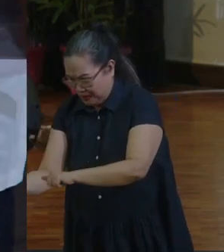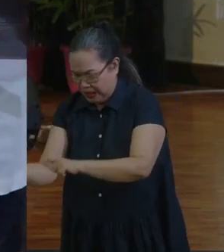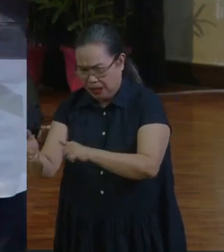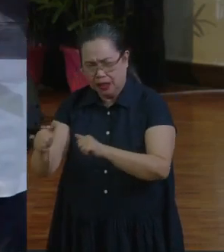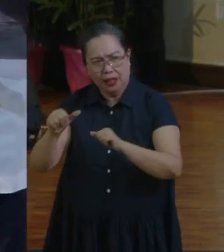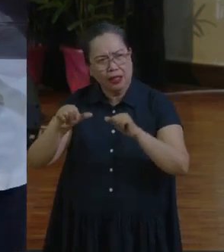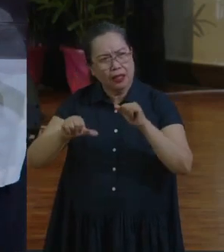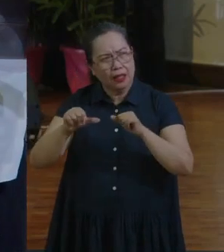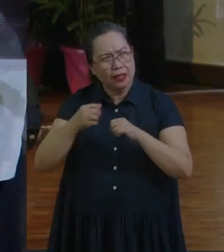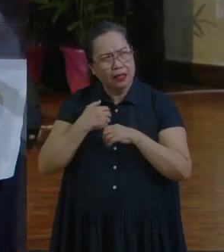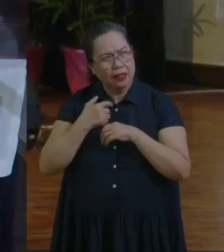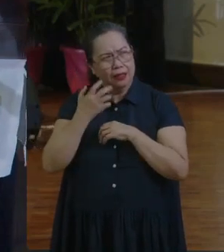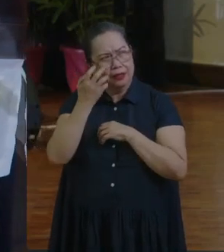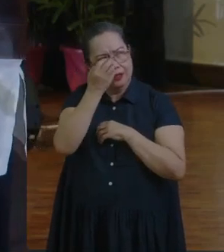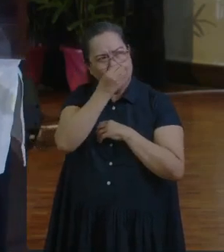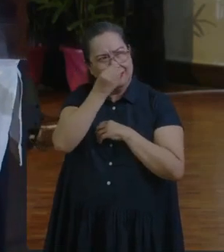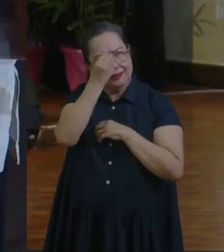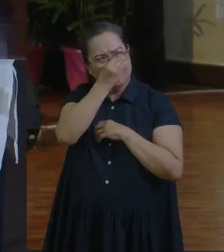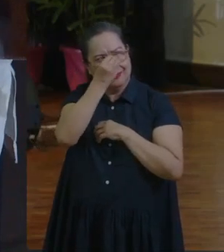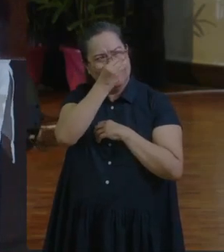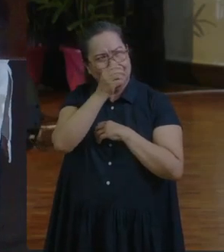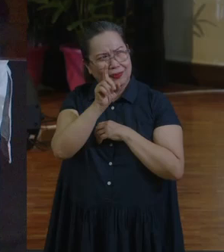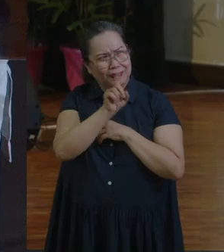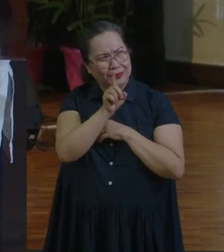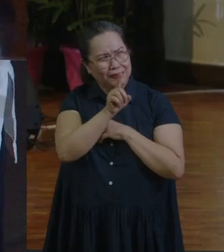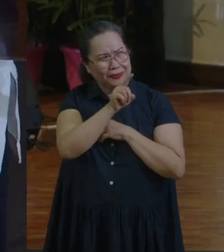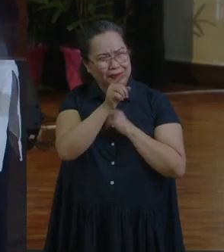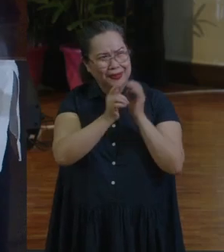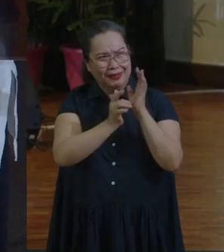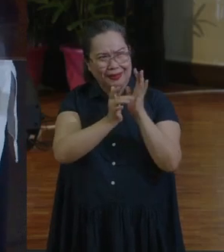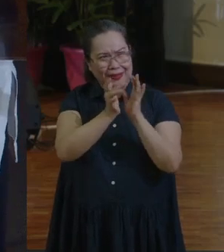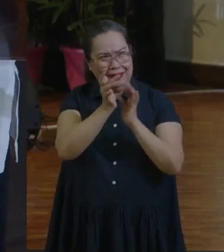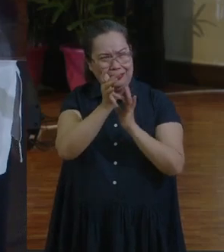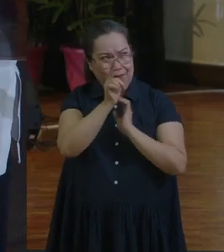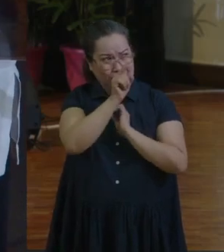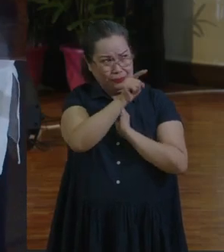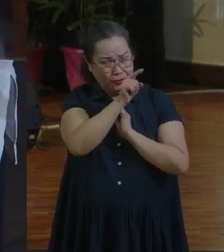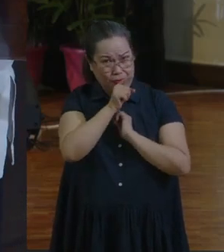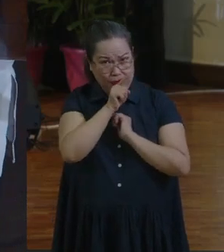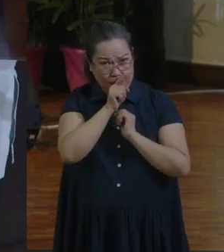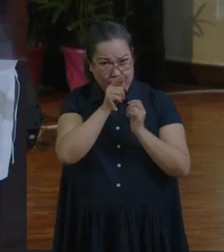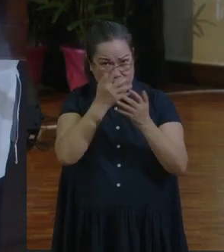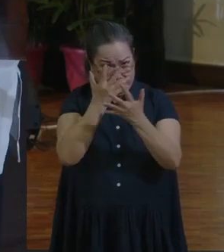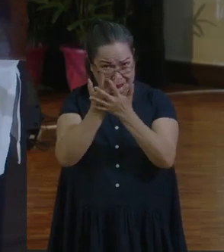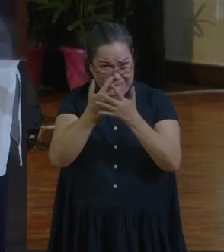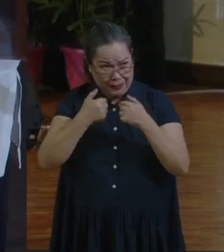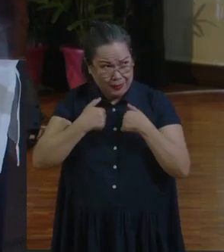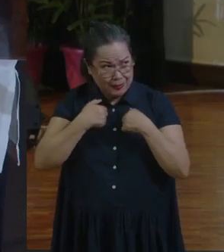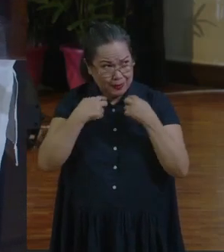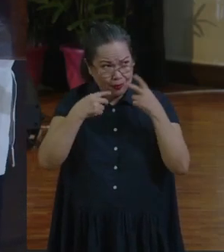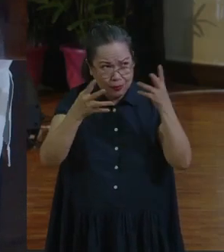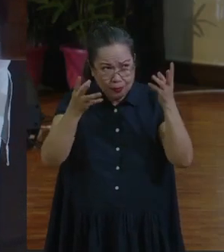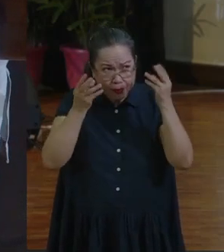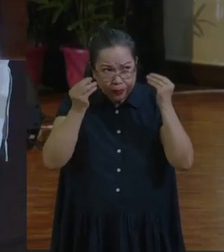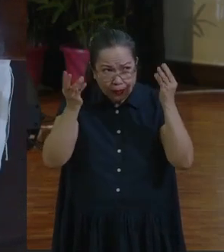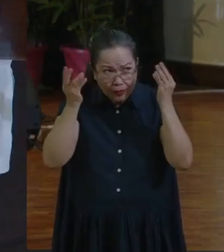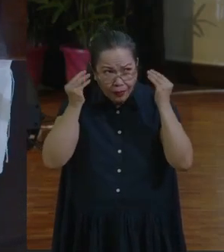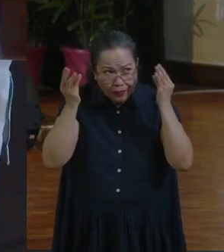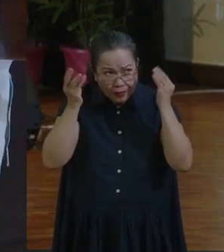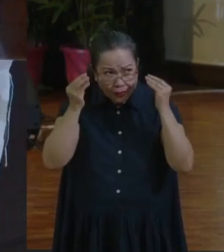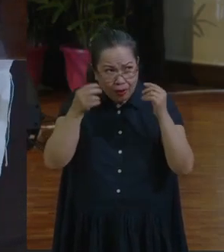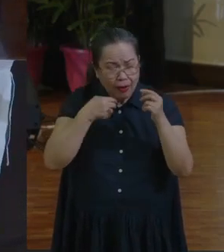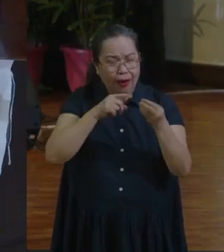nagkaroon ng pagkakataon si Kristo Jesus na ipakita ang mga patunay ng kanyang